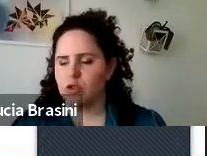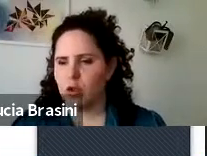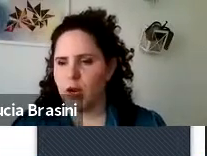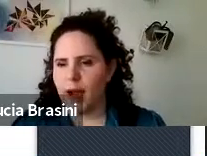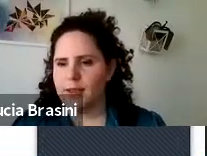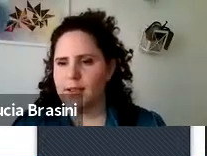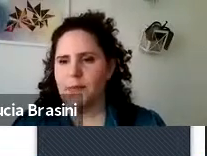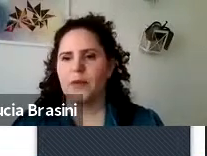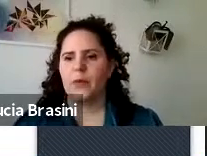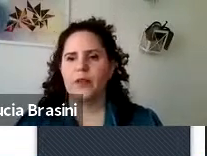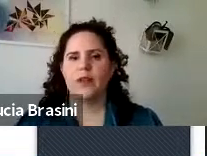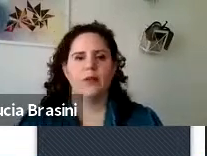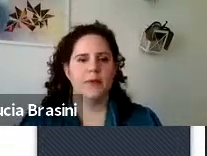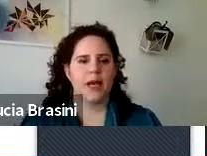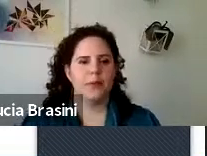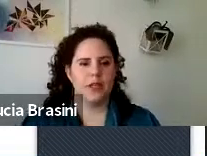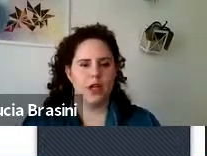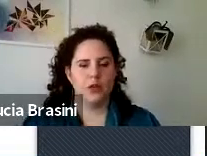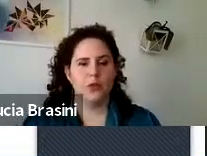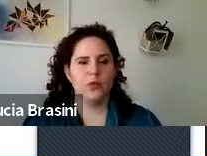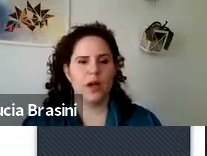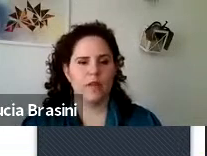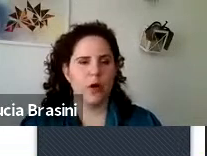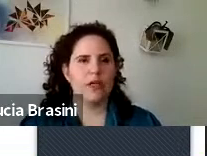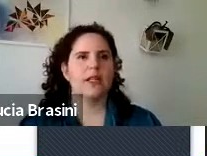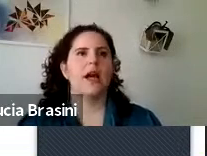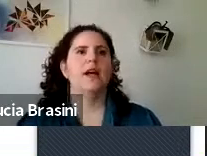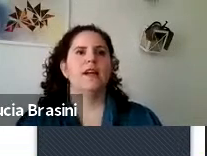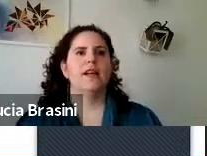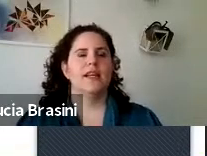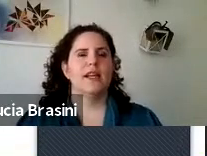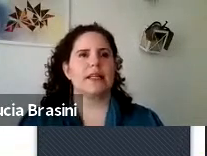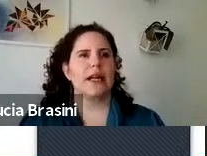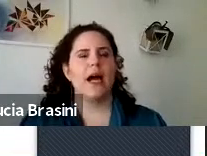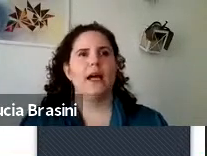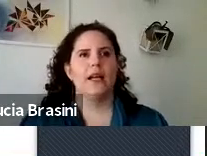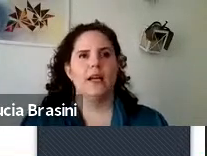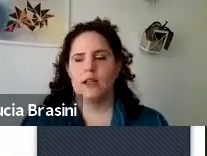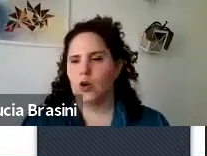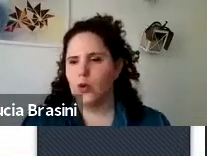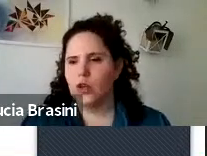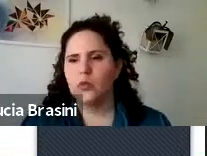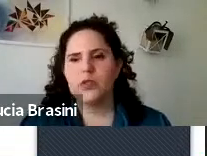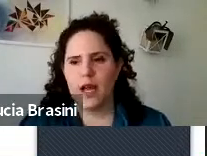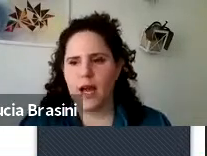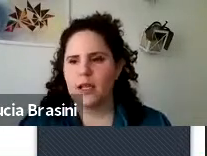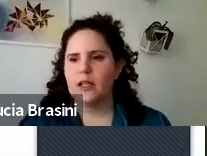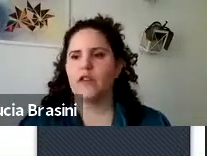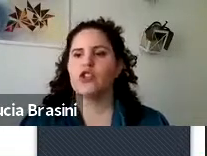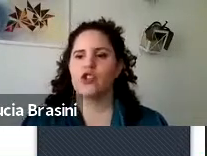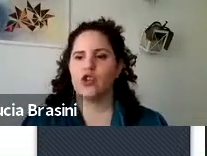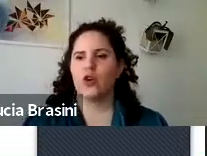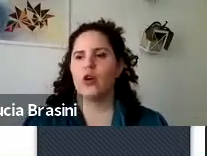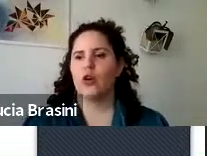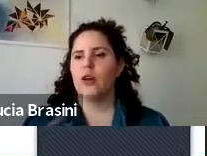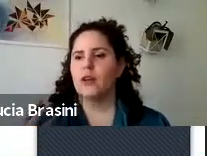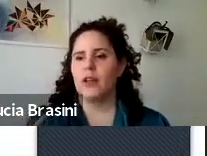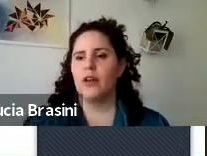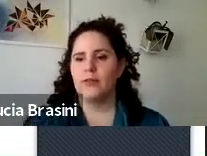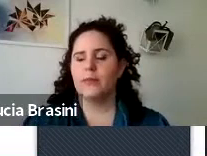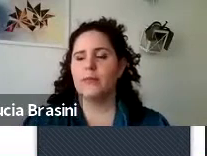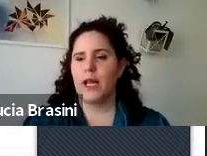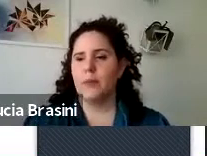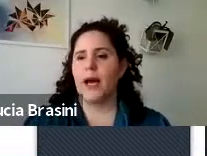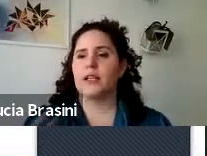sono sottotitolati, quindi mi è capitato più di una volta di entrare in alcuni musei dove ci